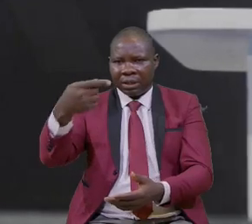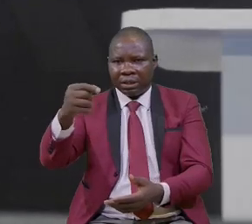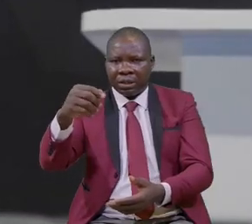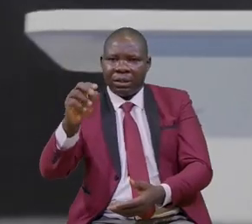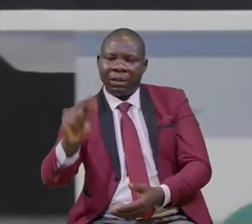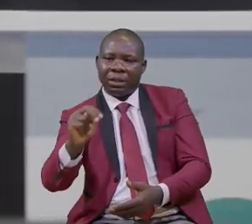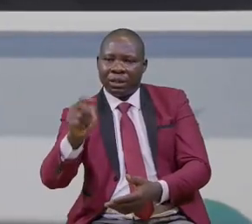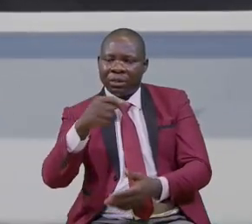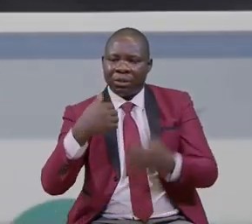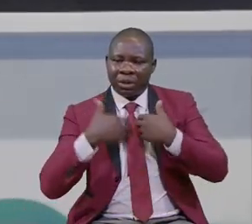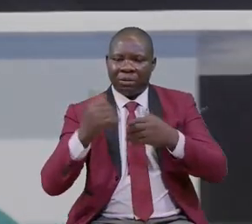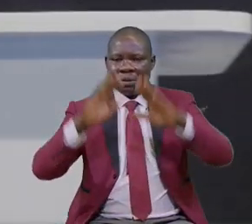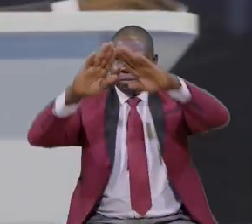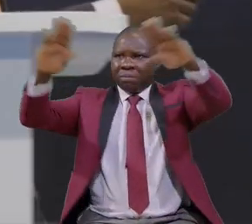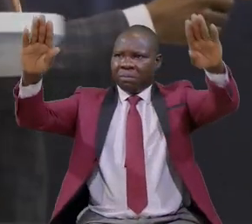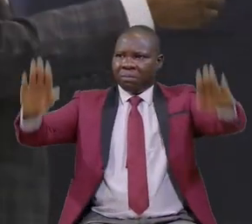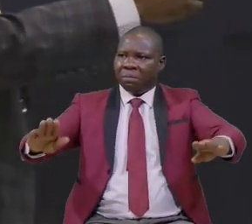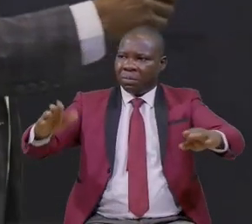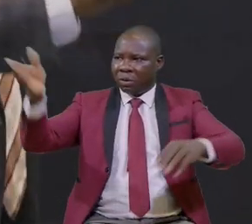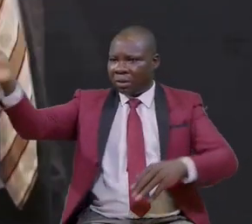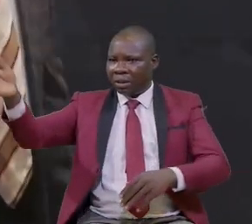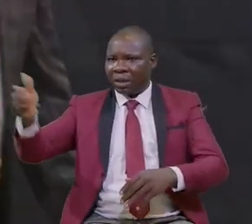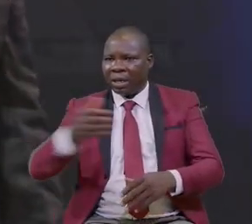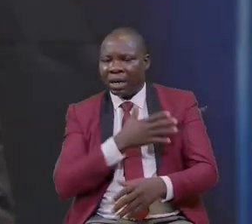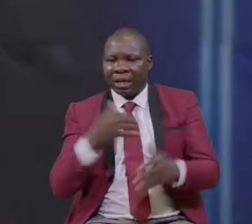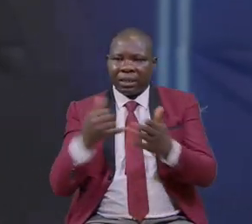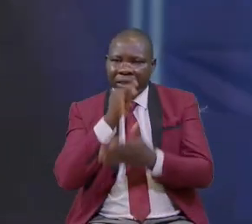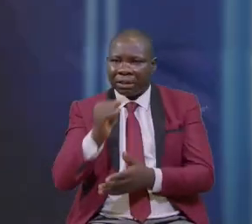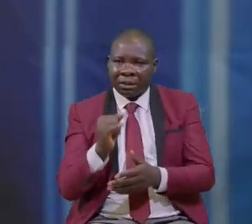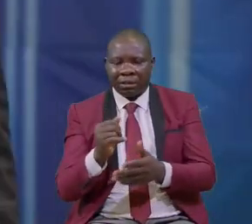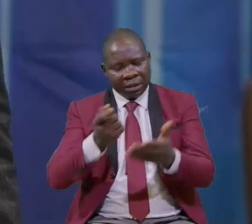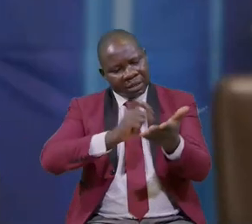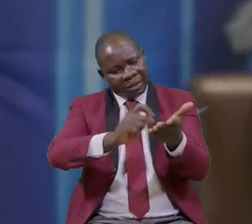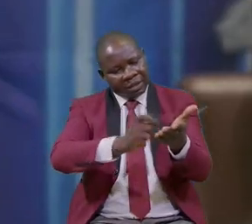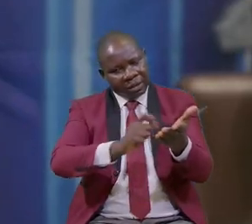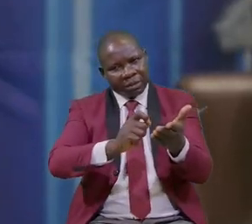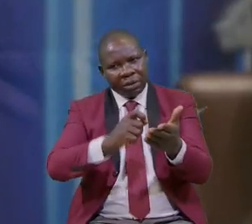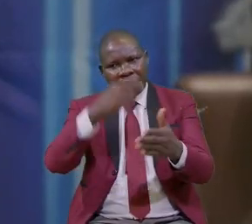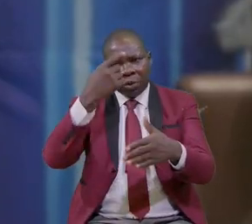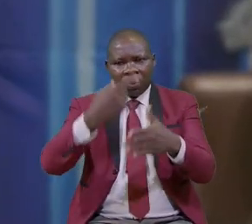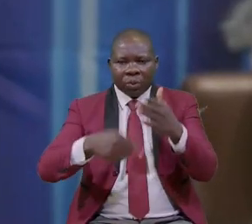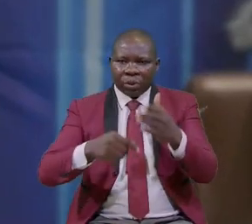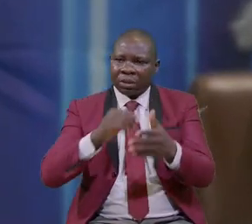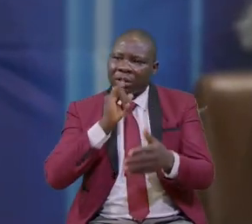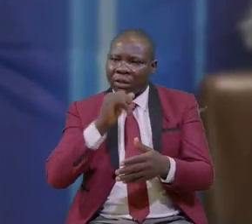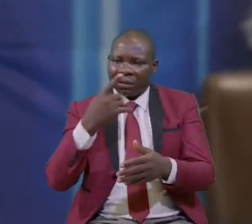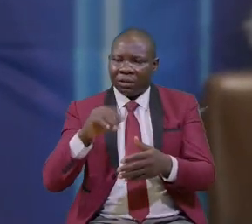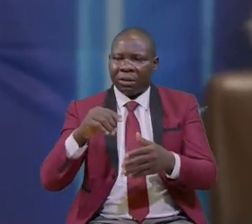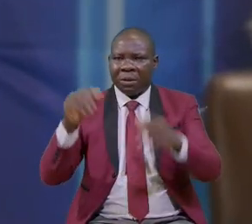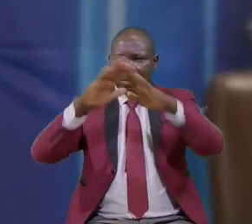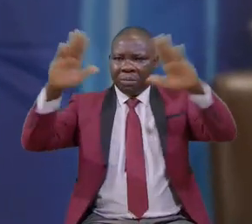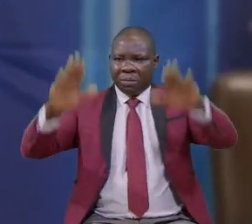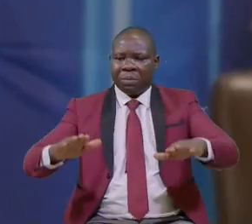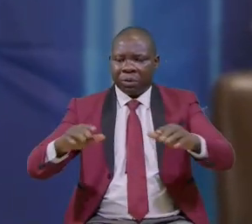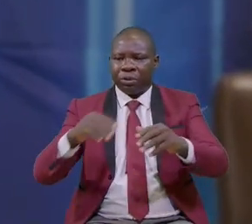Vous avez une plaque là-bas et on écrit dessus ce que ça signale.